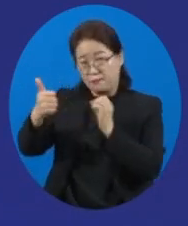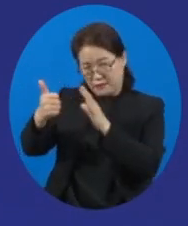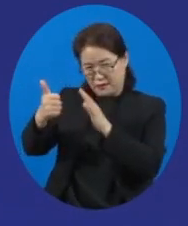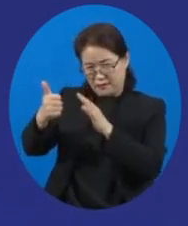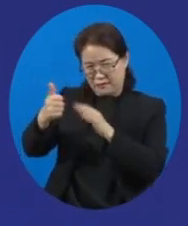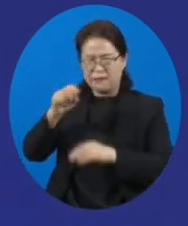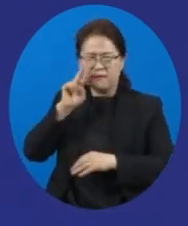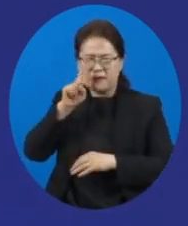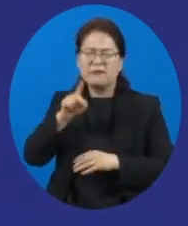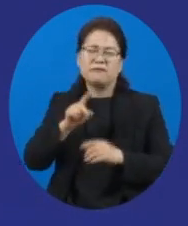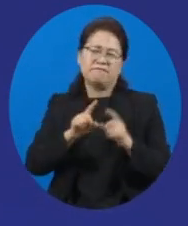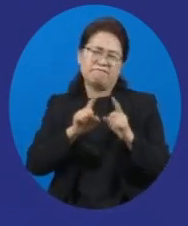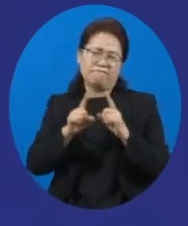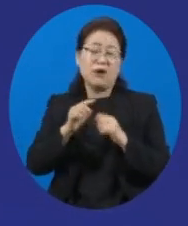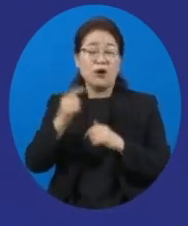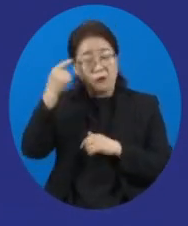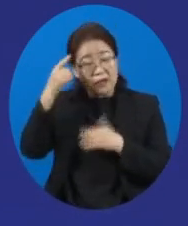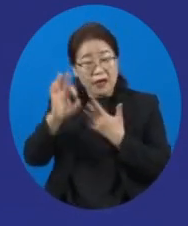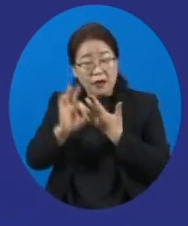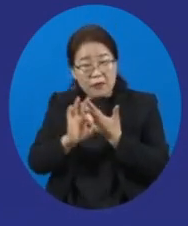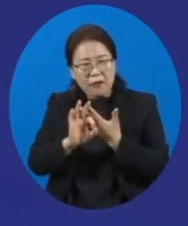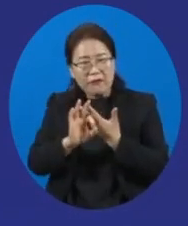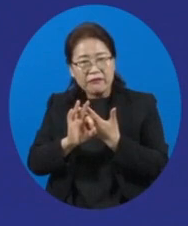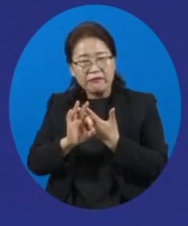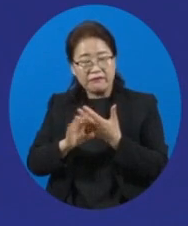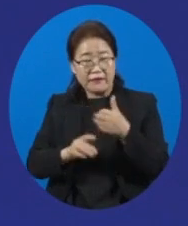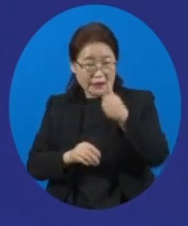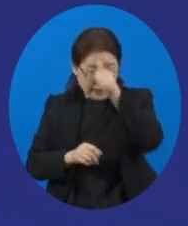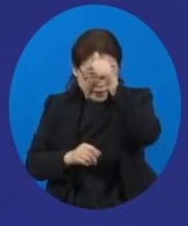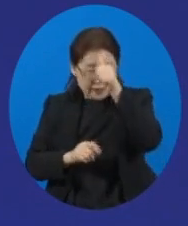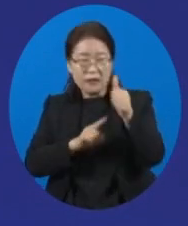말이에요. 왜냐하면 아담은요,